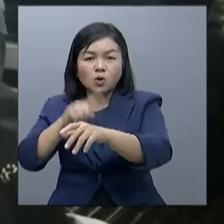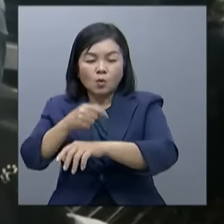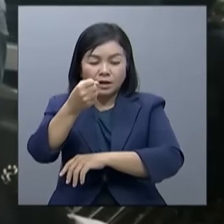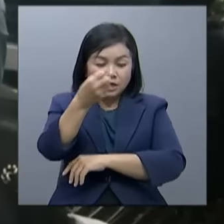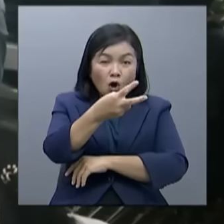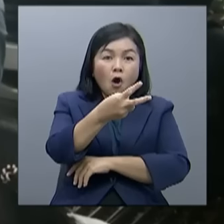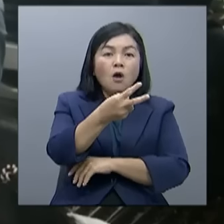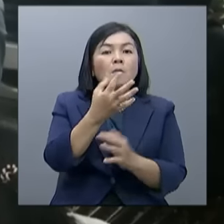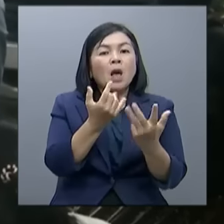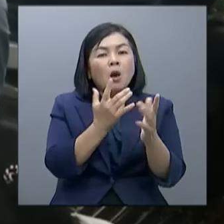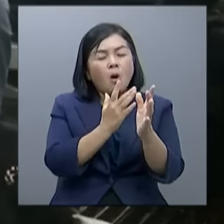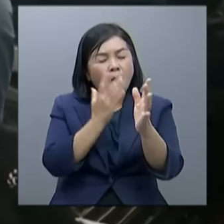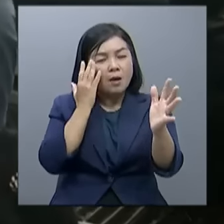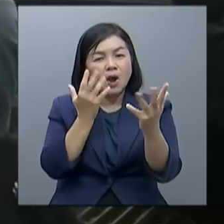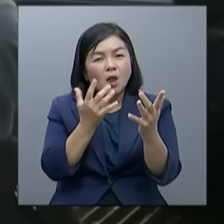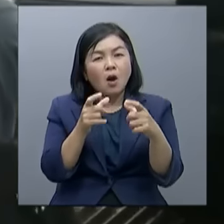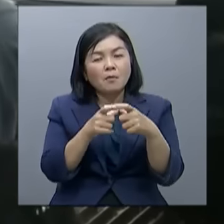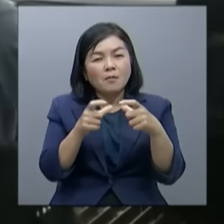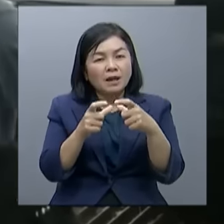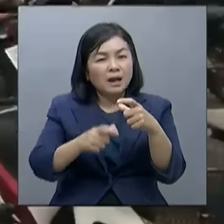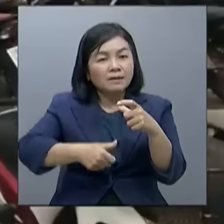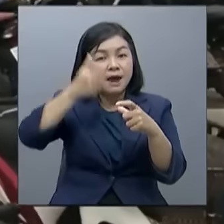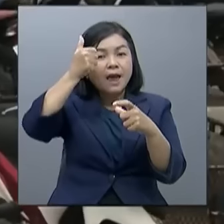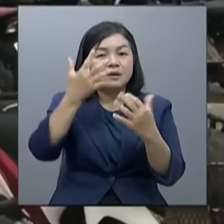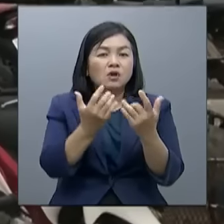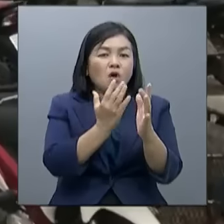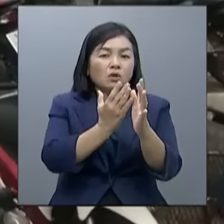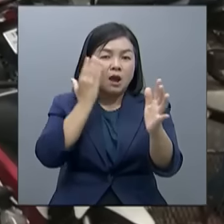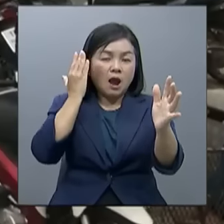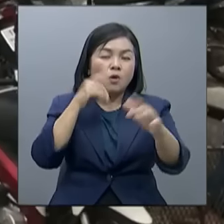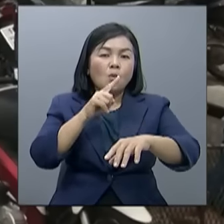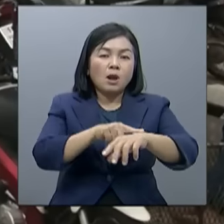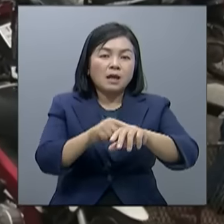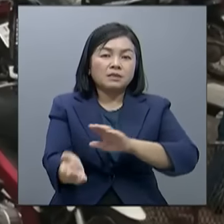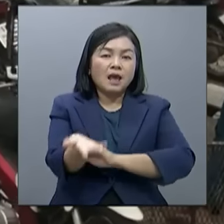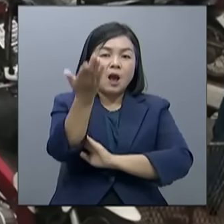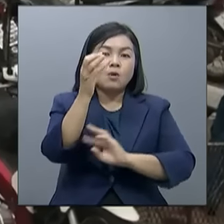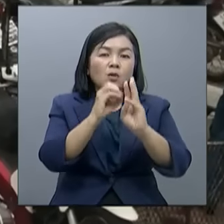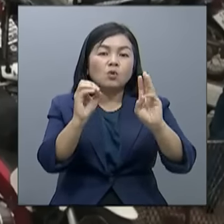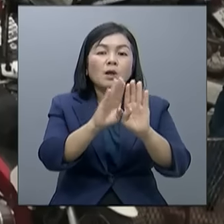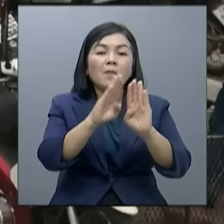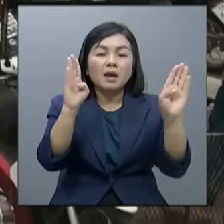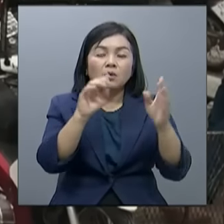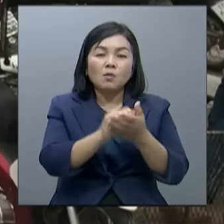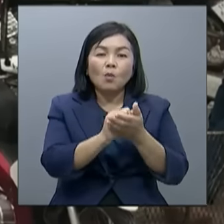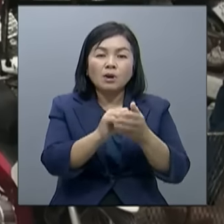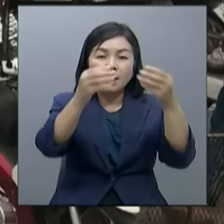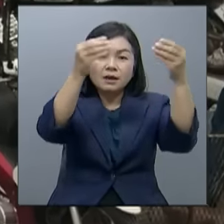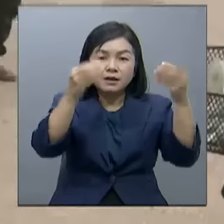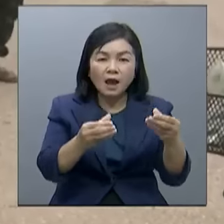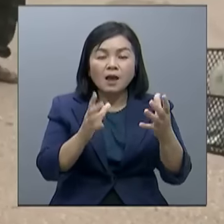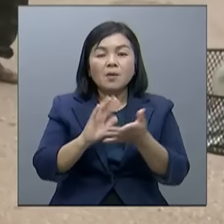สองค่ะเพื่อที่จะมารอรับบัตรคิวแรกสำหรับการเบิกเงินในช่วง6นาฬิกาผู้สูงอายุหลายคนบอกว่าต้องขอติดร